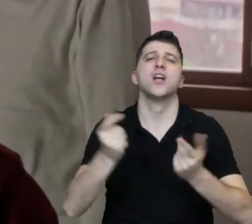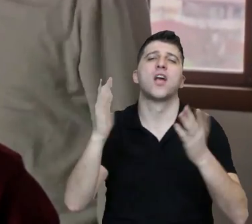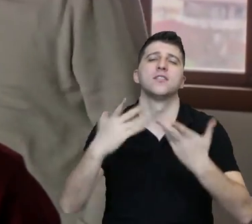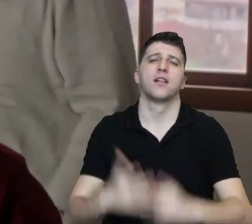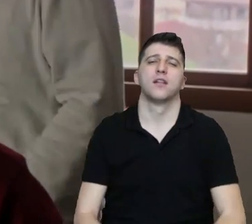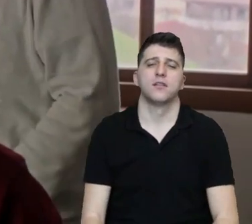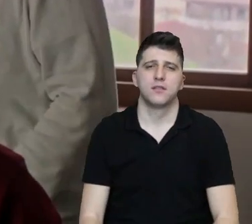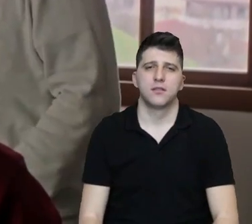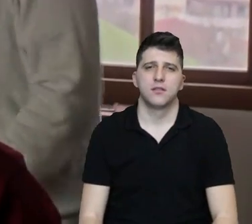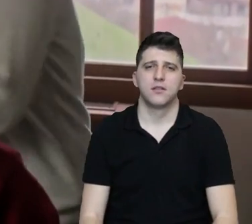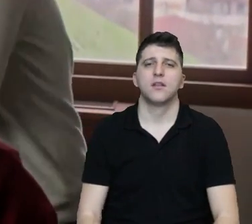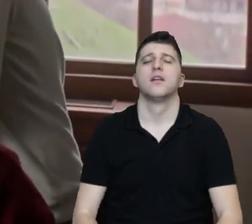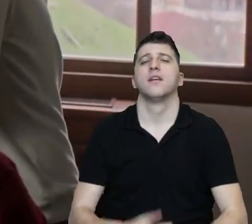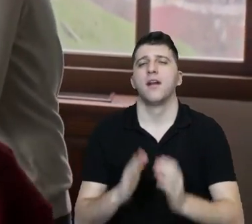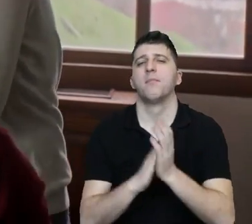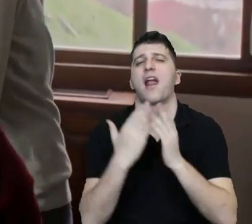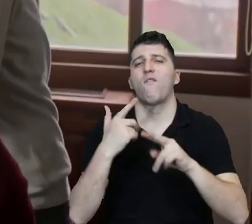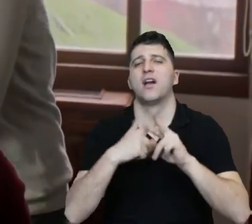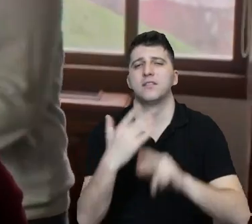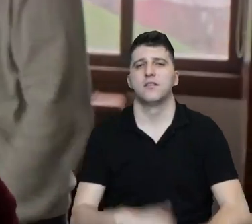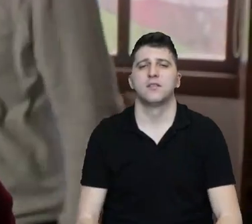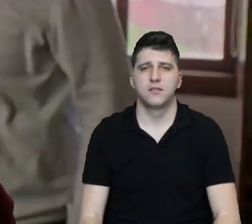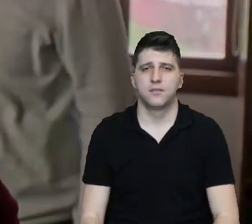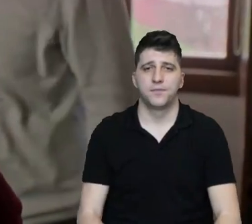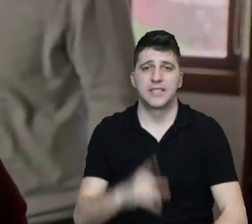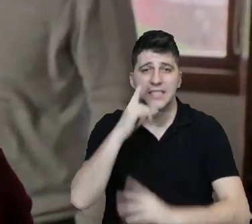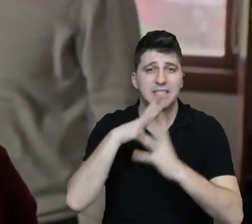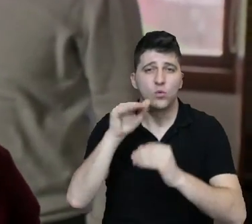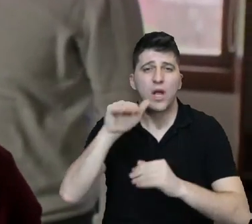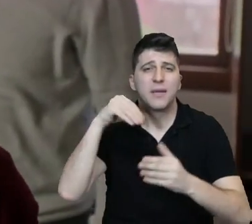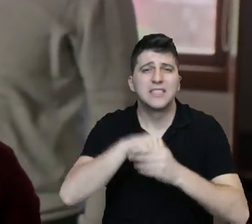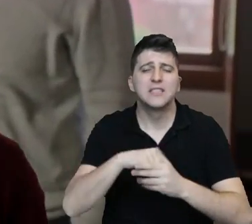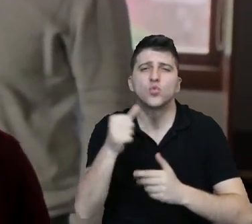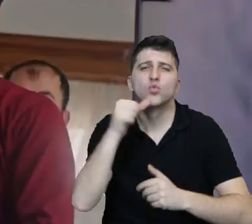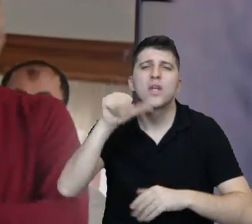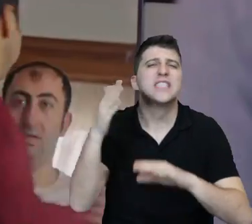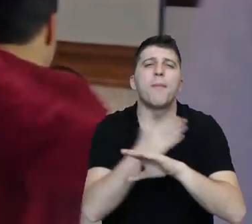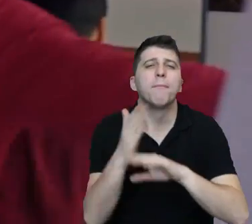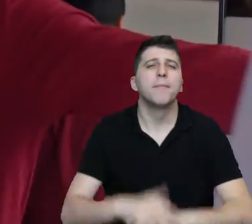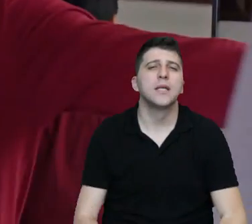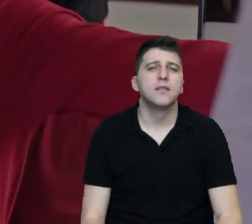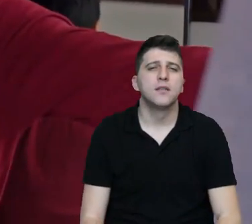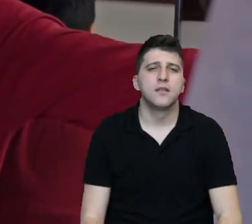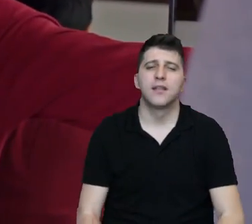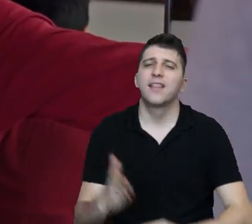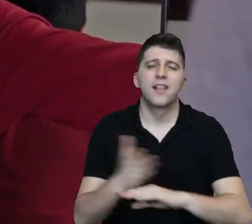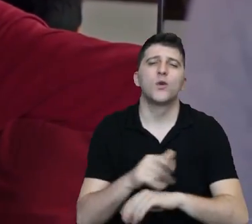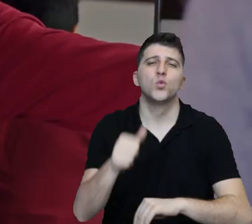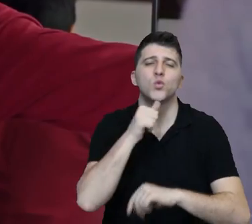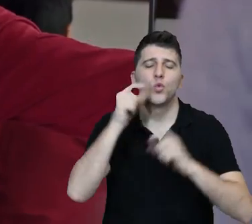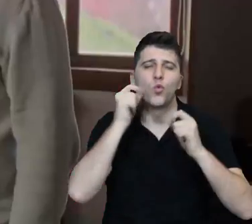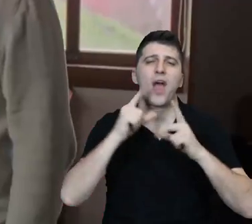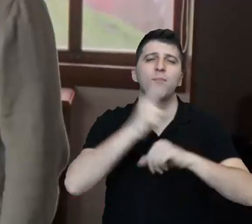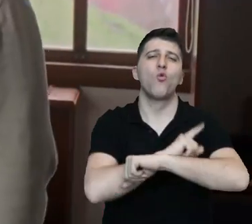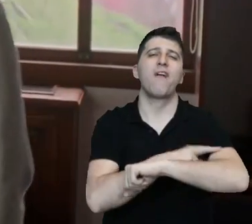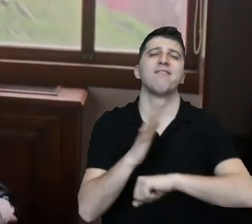buradan. Bravo Asil. Öpüştüler. İnsanları uyandırmak için başına aşağı neden su dökerler? Çünkü suyun kaldırma